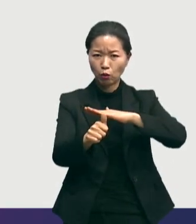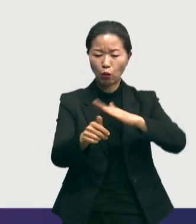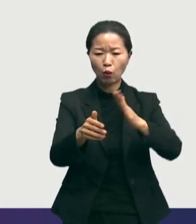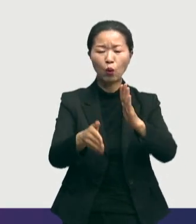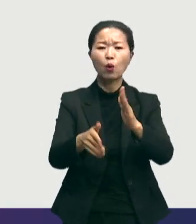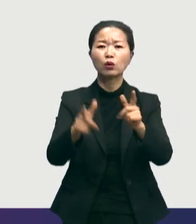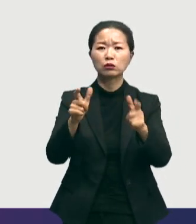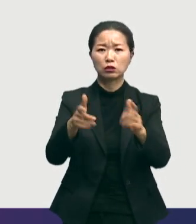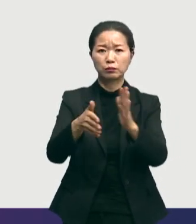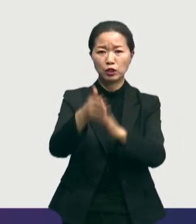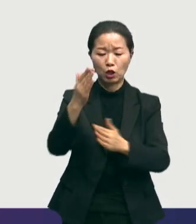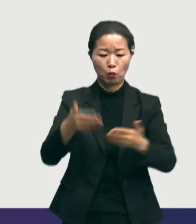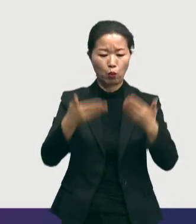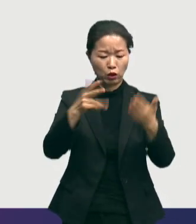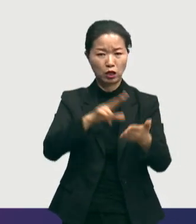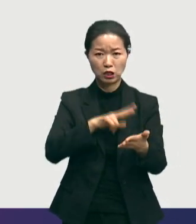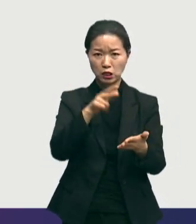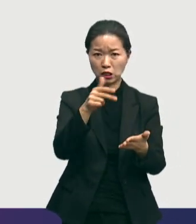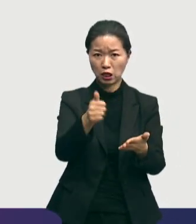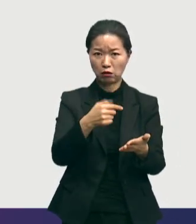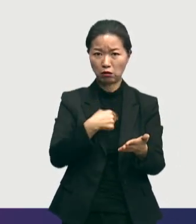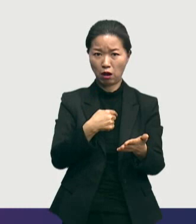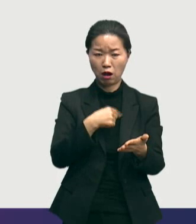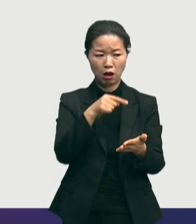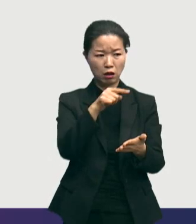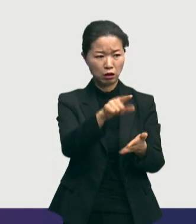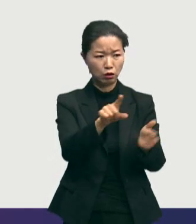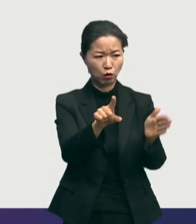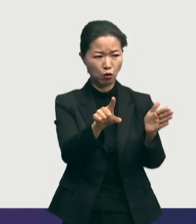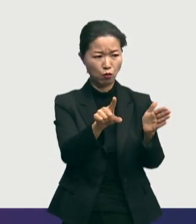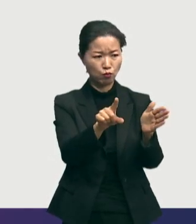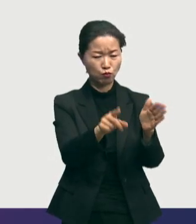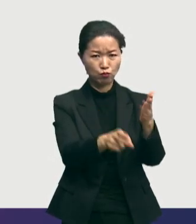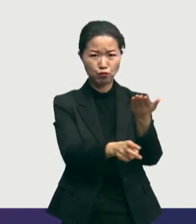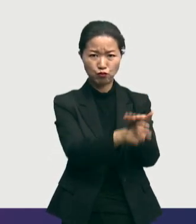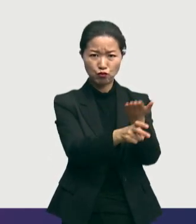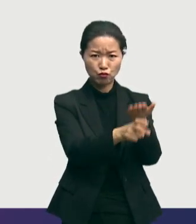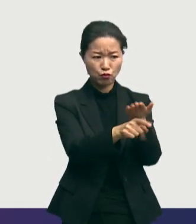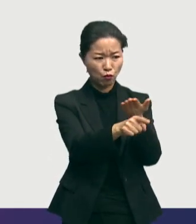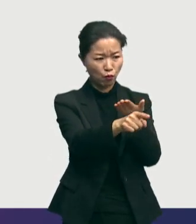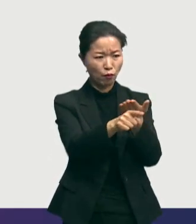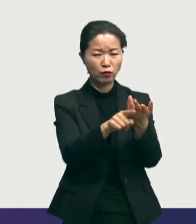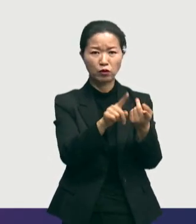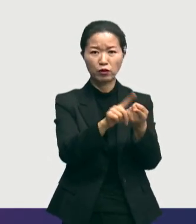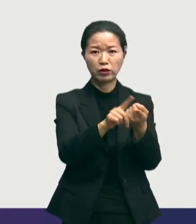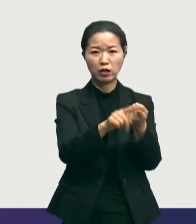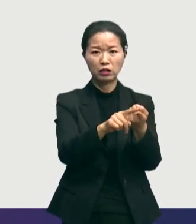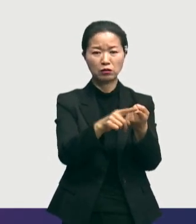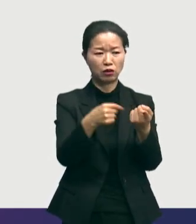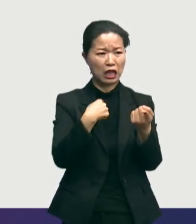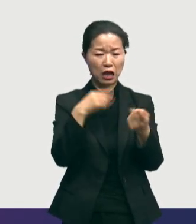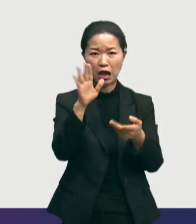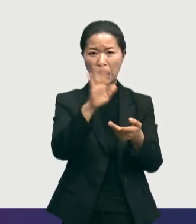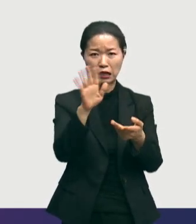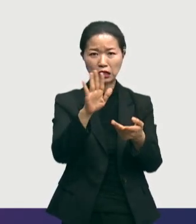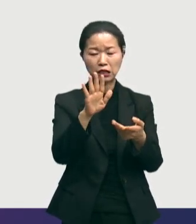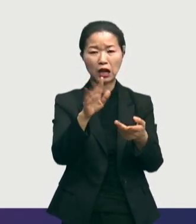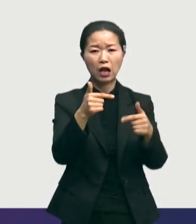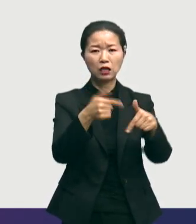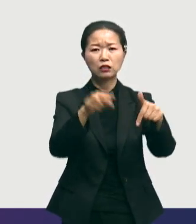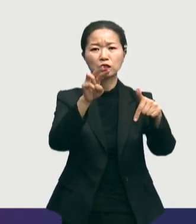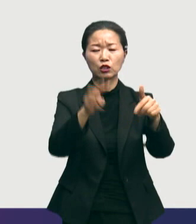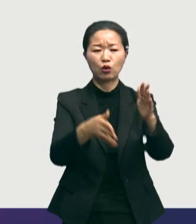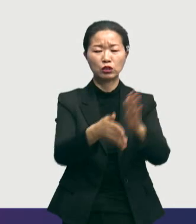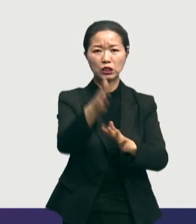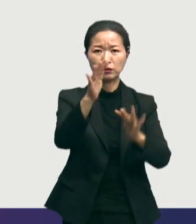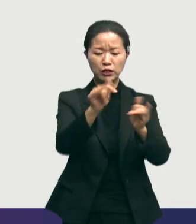봉사하는 의장의 입장에서는 이런 명백한 불법적 의회 폭거를 방치하면 내가 아니라 인천시민이 불신임